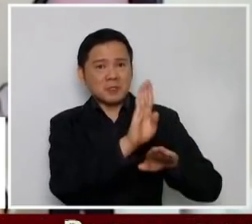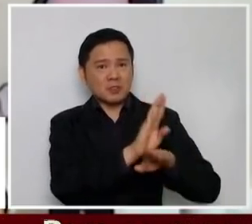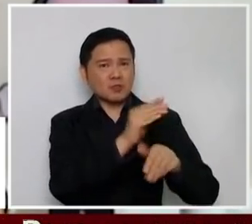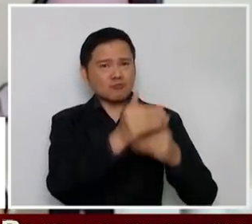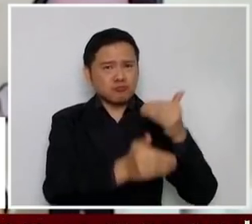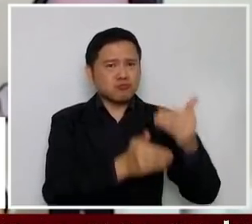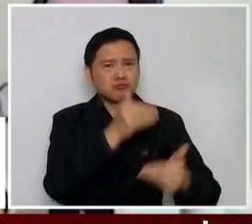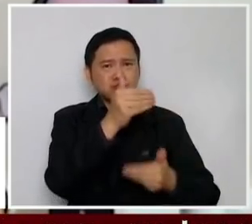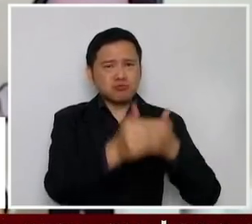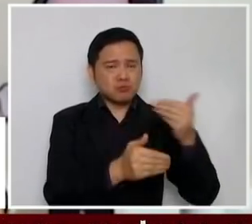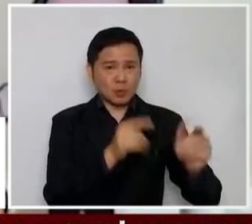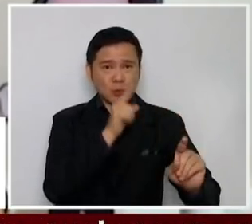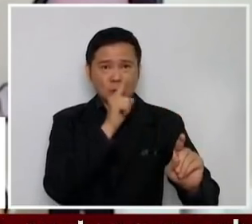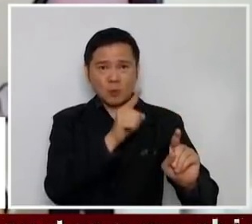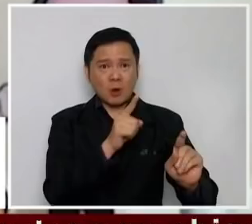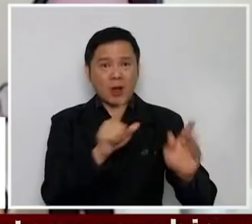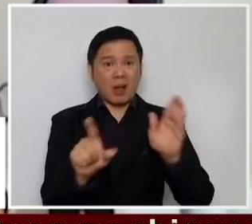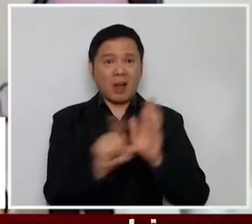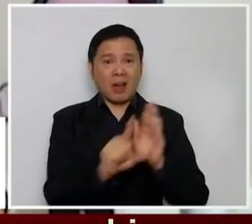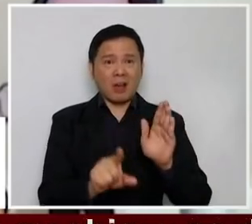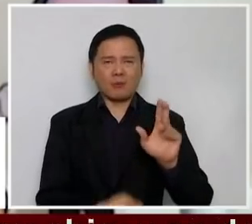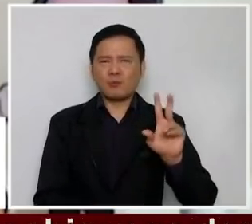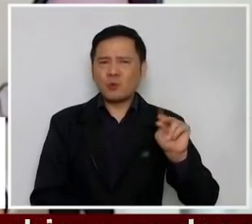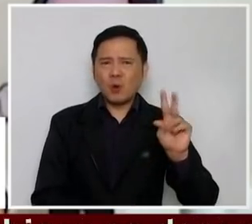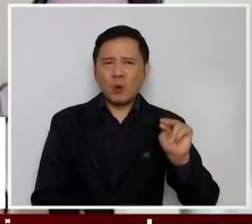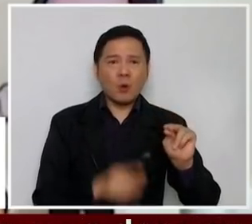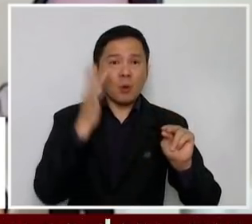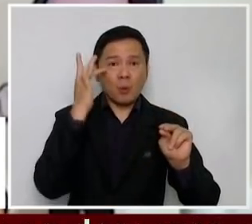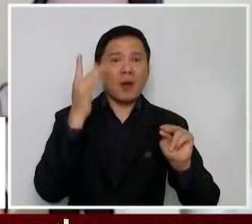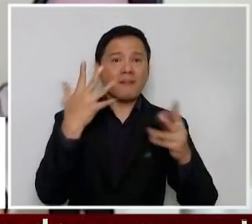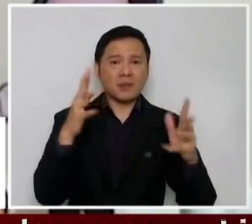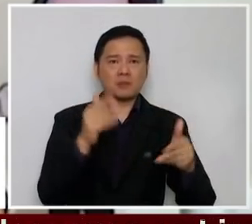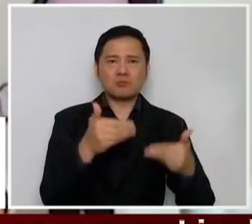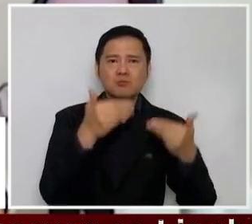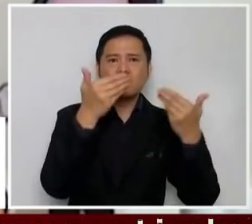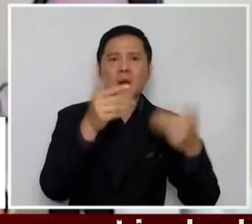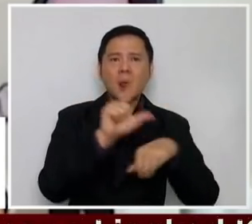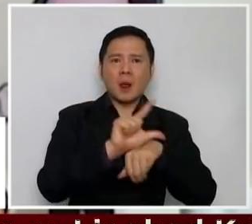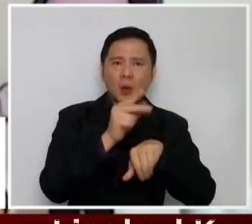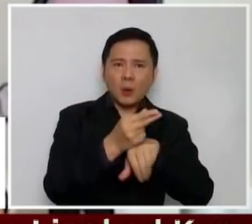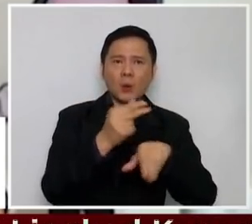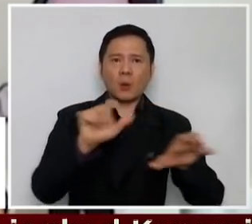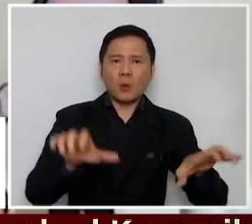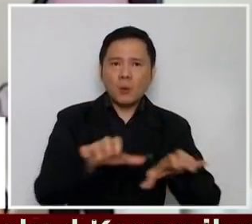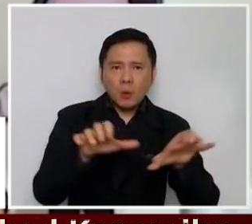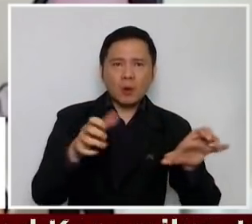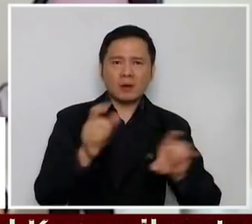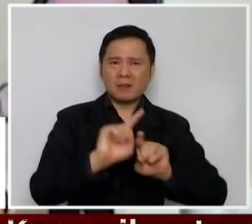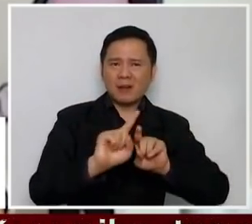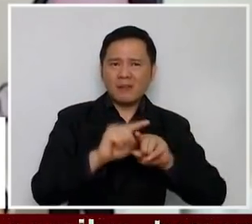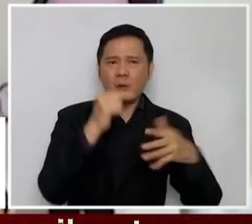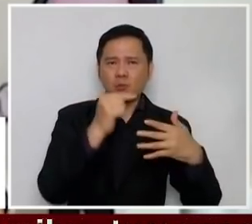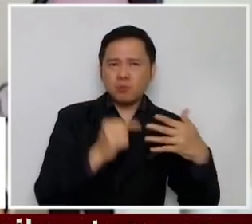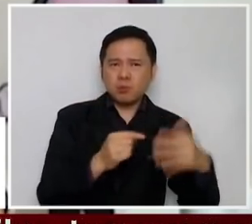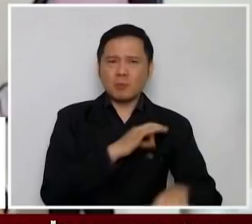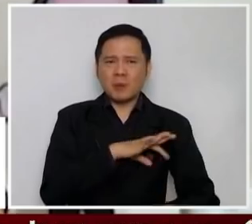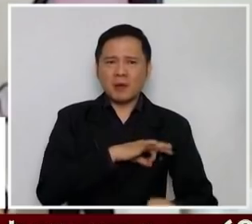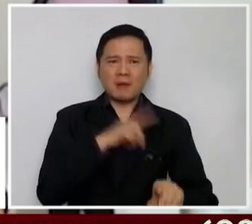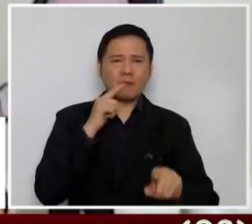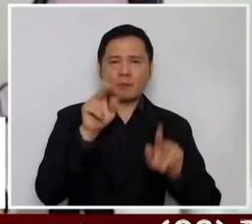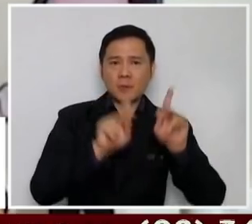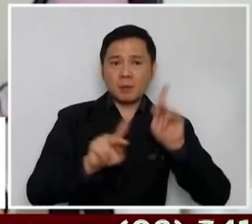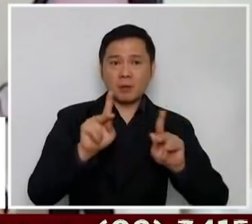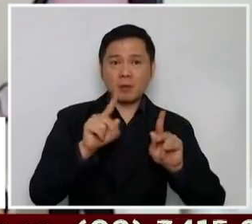dahil nakapagbibigay ito ng maayos na trabaho at kabuhayan sa mga tao. Hinding-hindi ako nakikialam